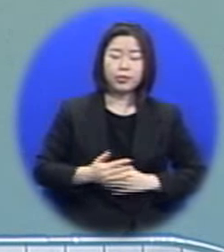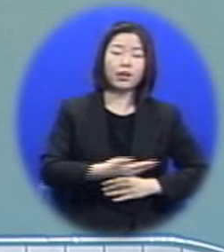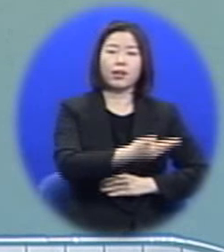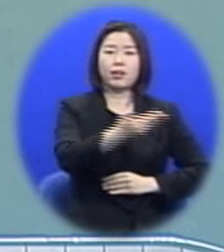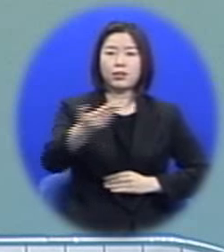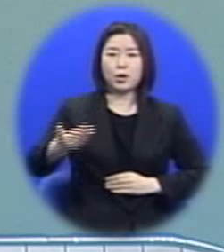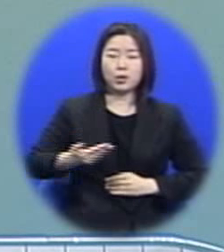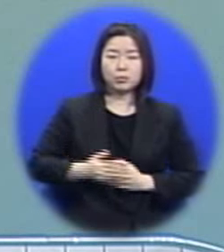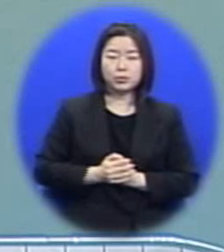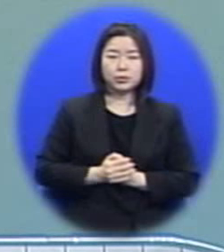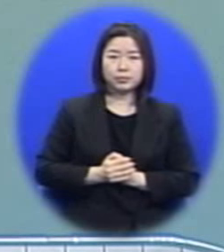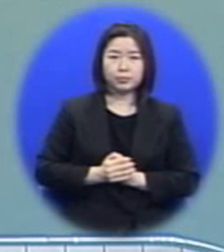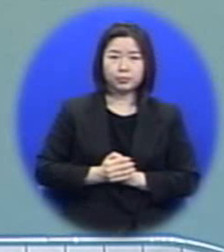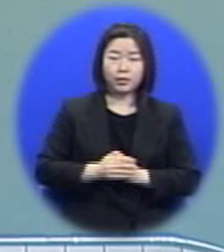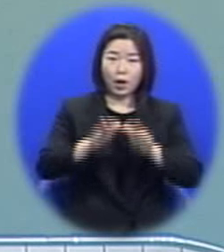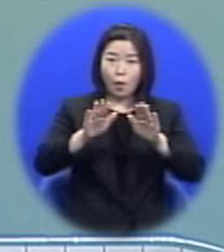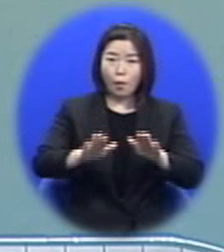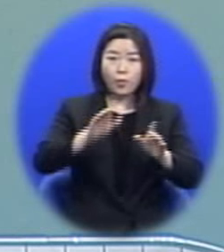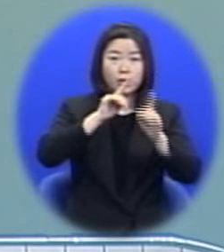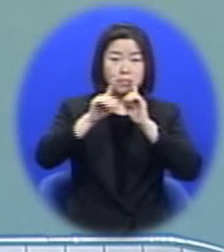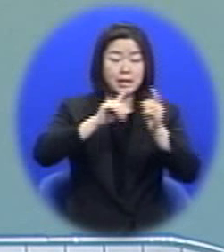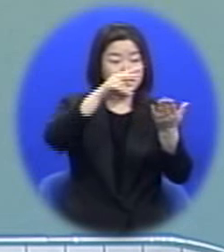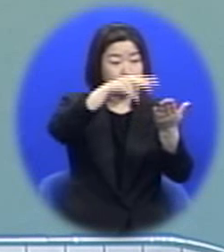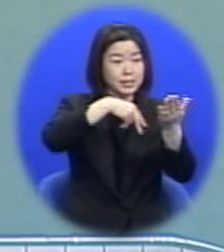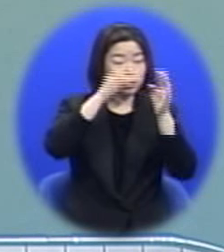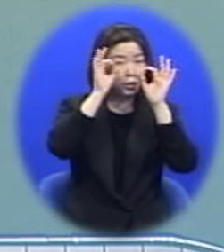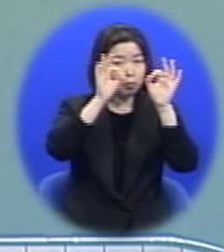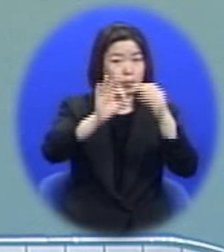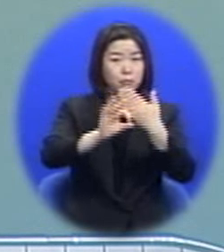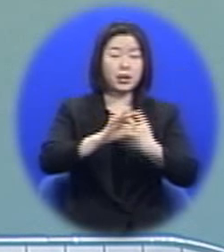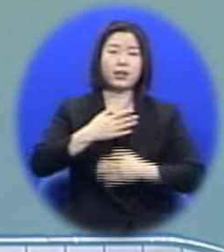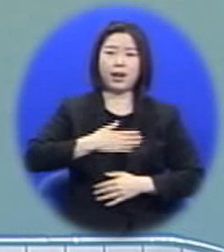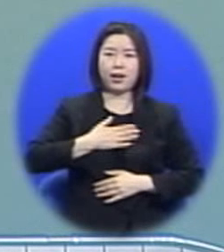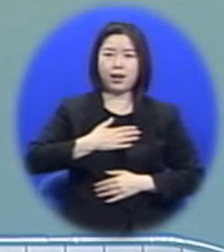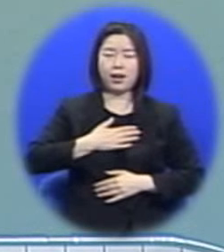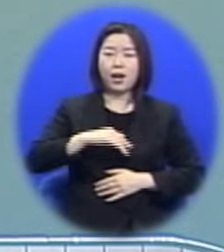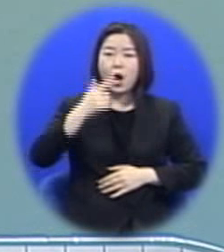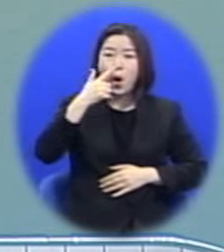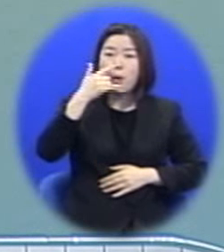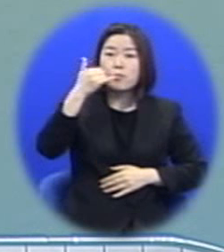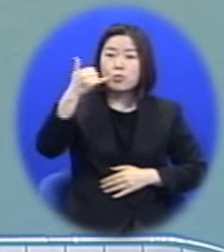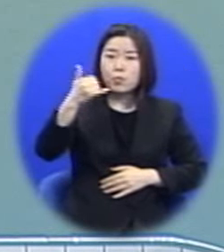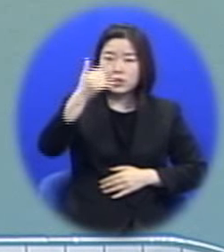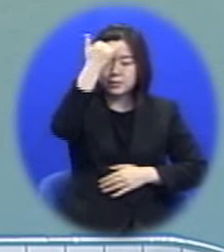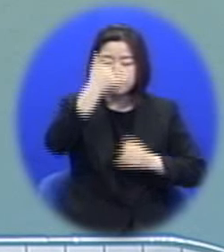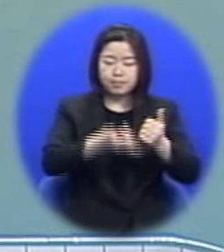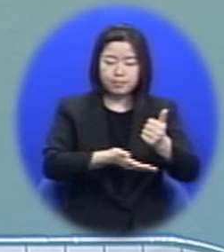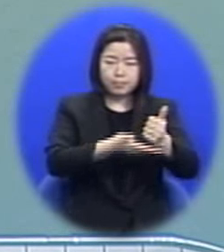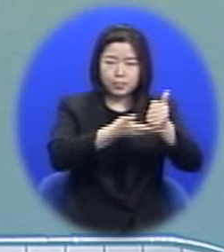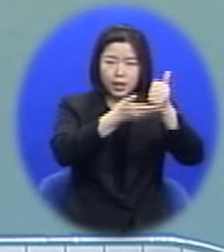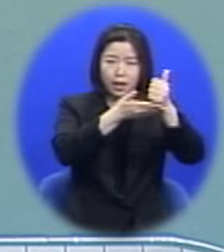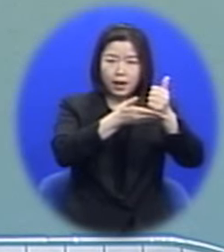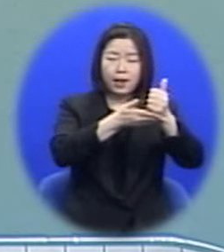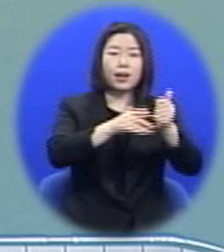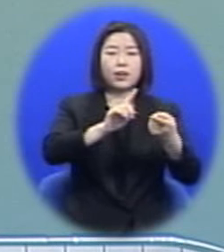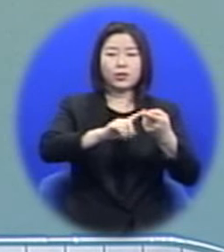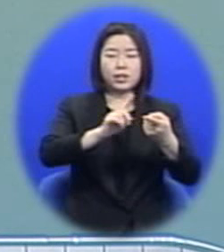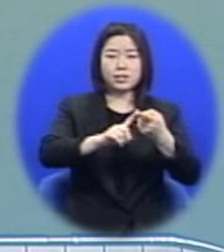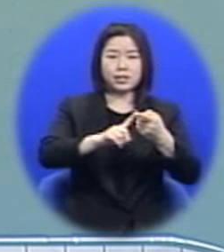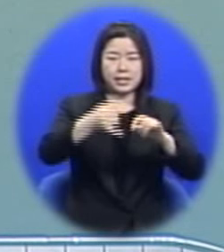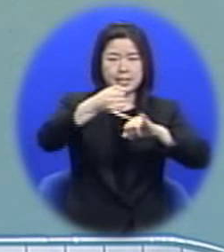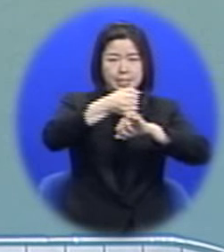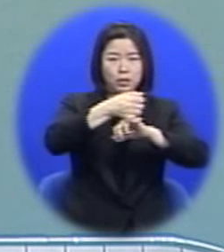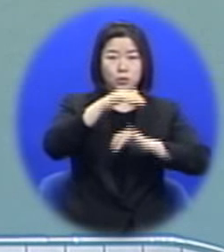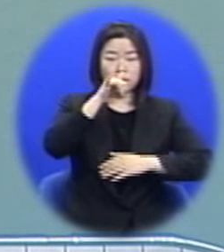여러분 오늘 말씀을 읽어보면 아시겠지만 부모님을 공경하라는 데는 약속이 있는 첫 계명이라는